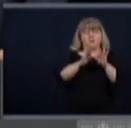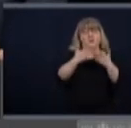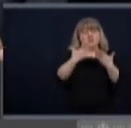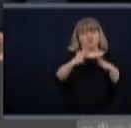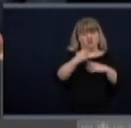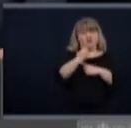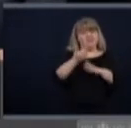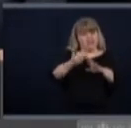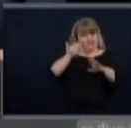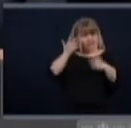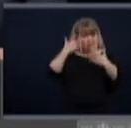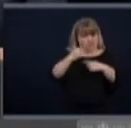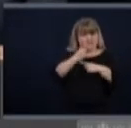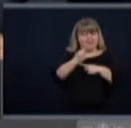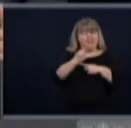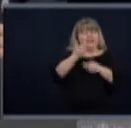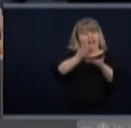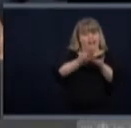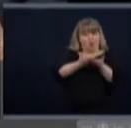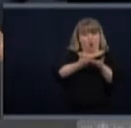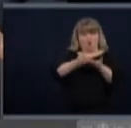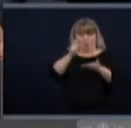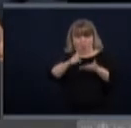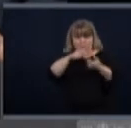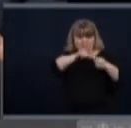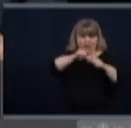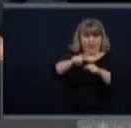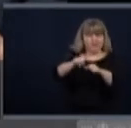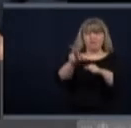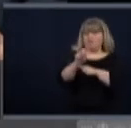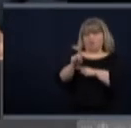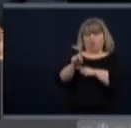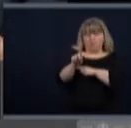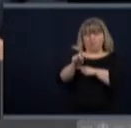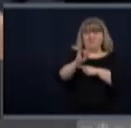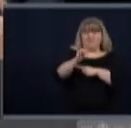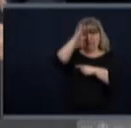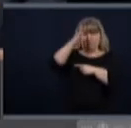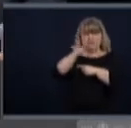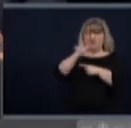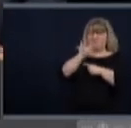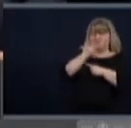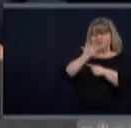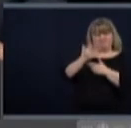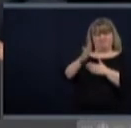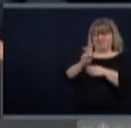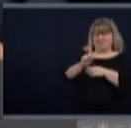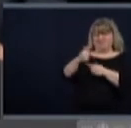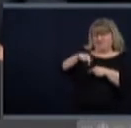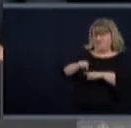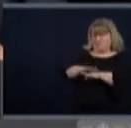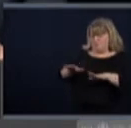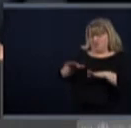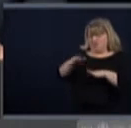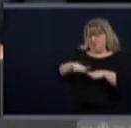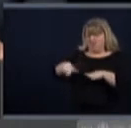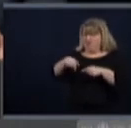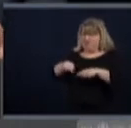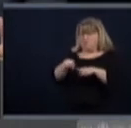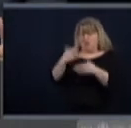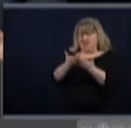pas obligatoire, donc les parents qui préfèrent garder leur enfant à la maison ne seront pas pénalisés